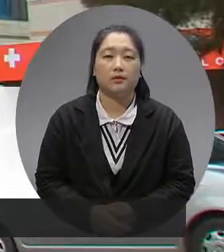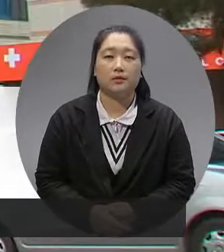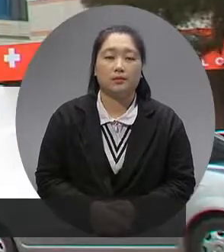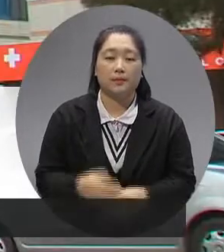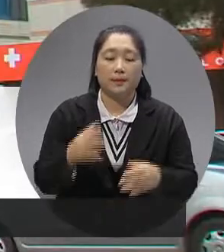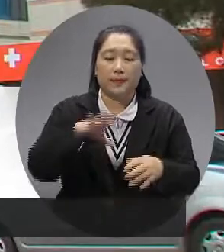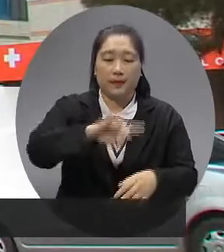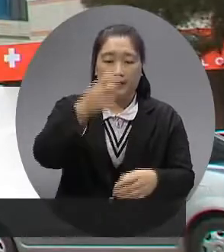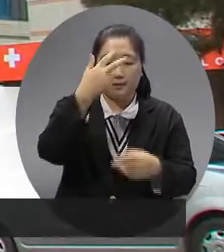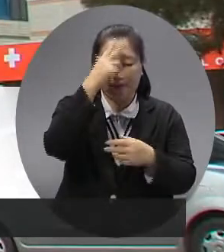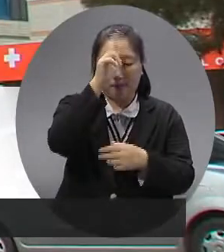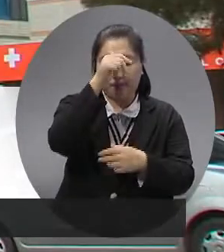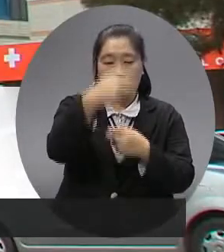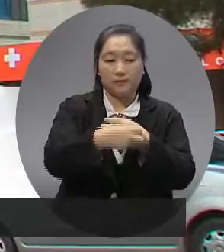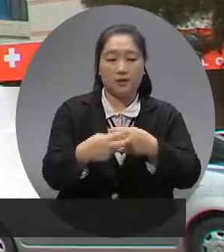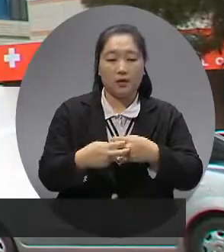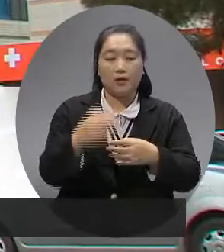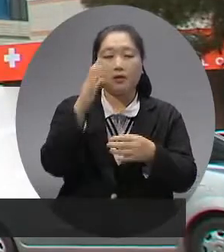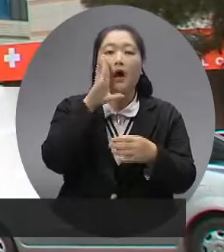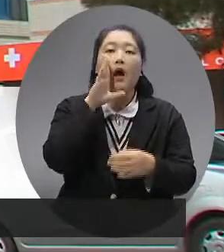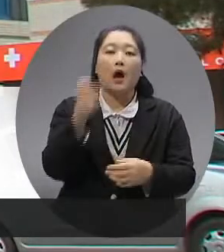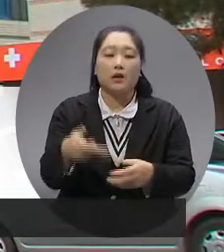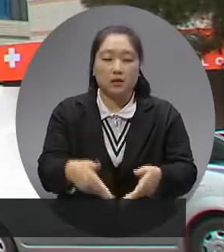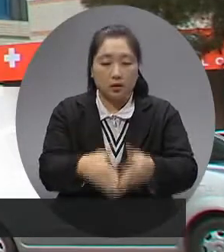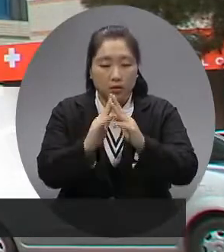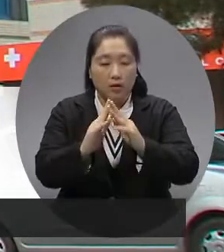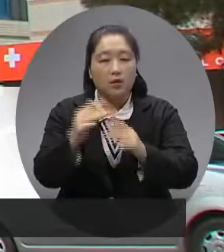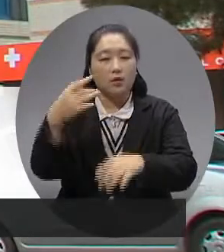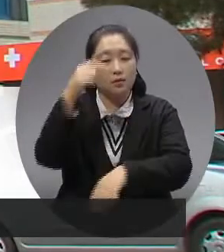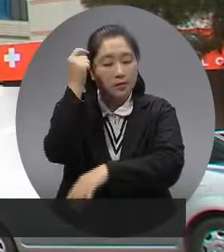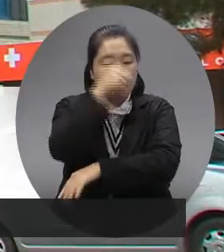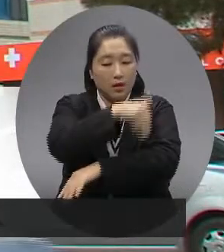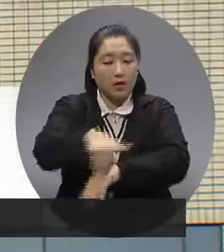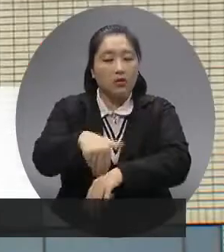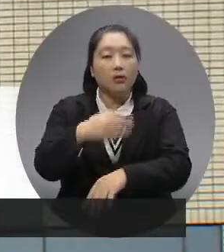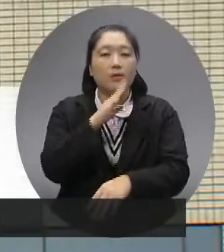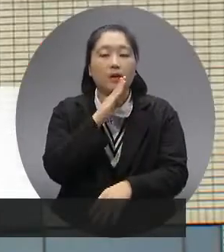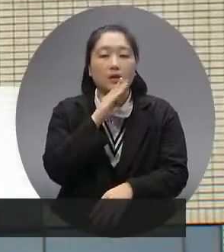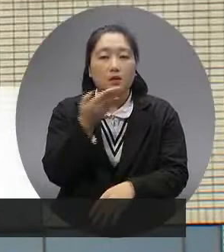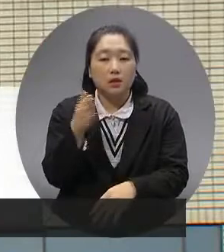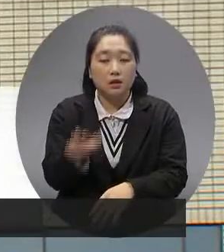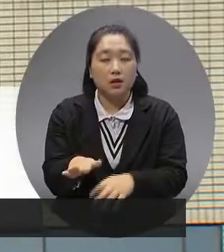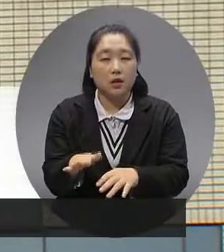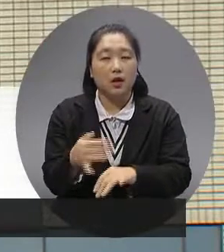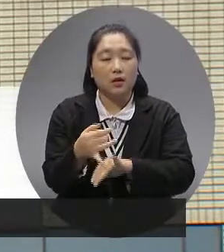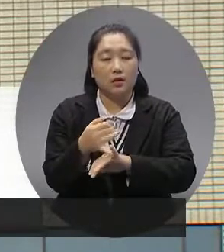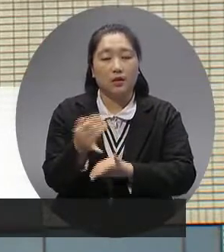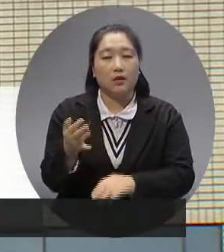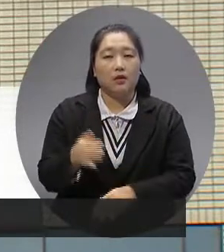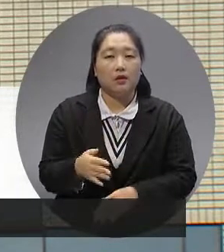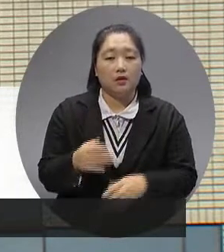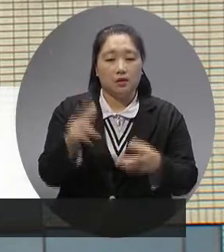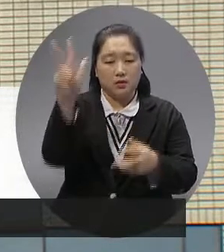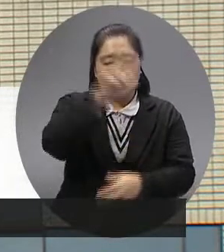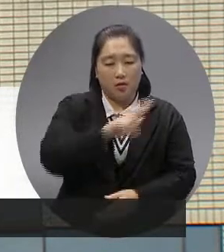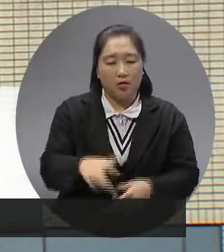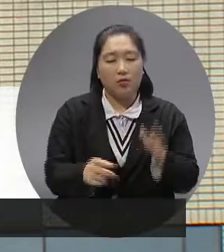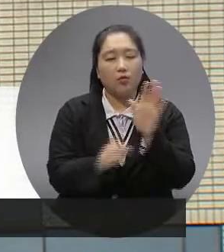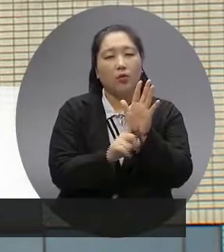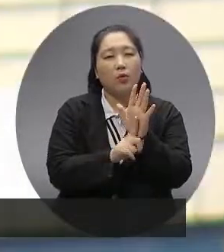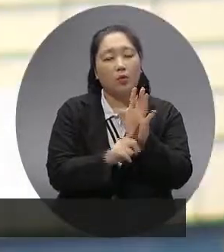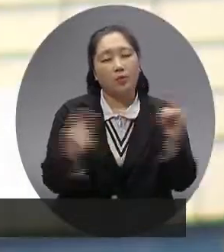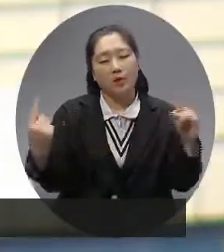당초 경찰병원 분원은 충남 아산에 건립하는 것으로 윤석열 대통령의 공약에 포함됐으나 전국 공모